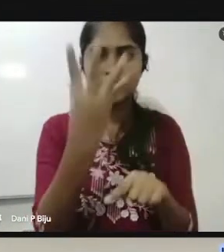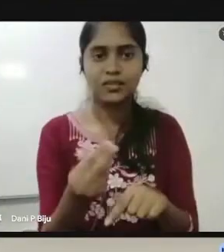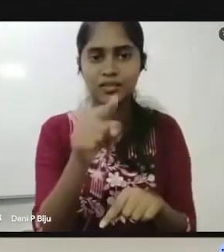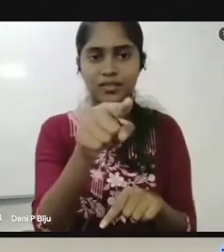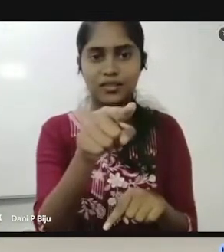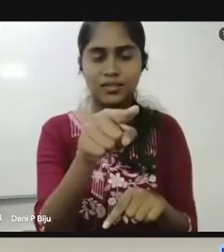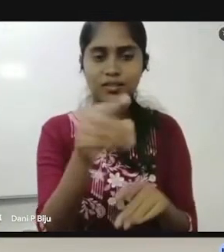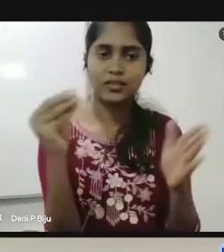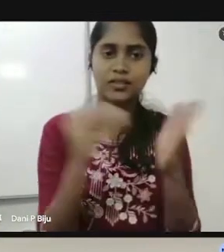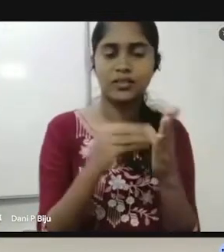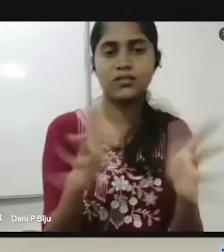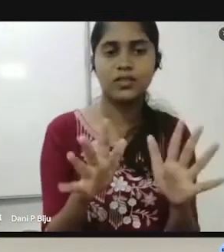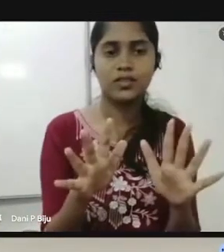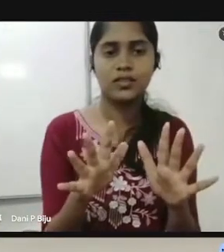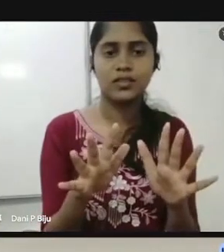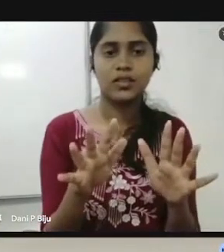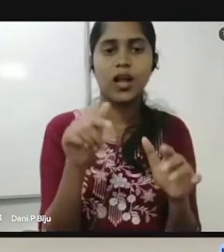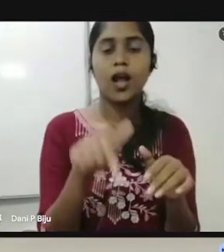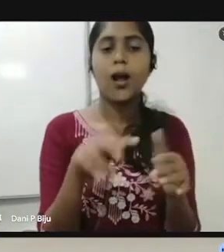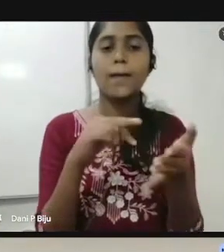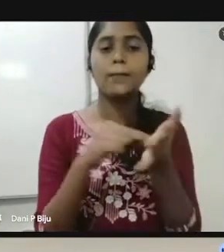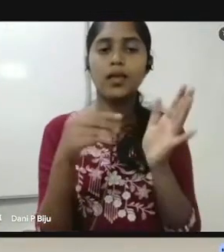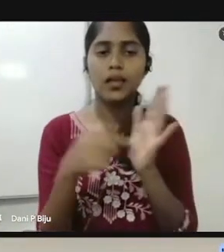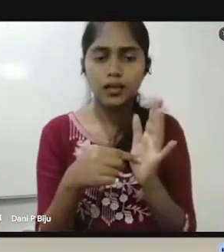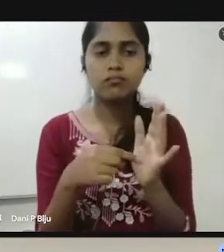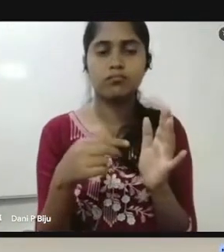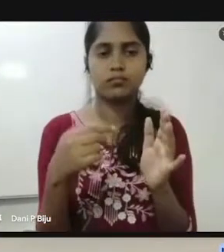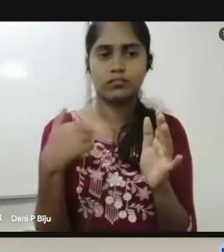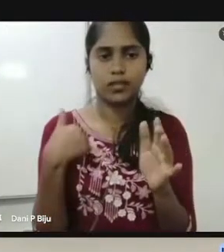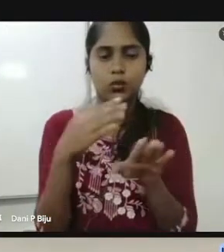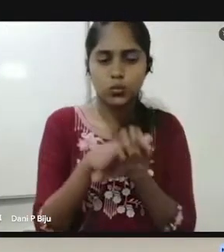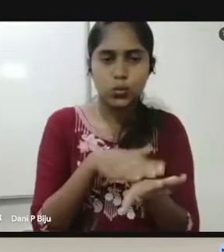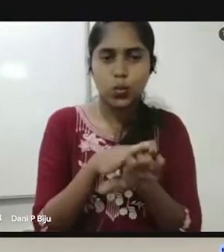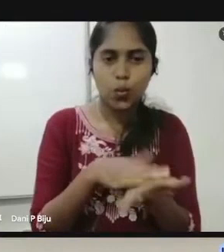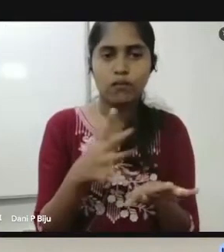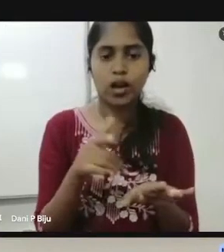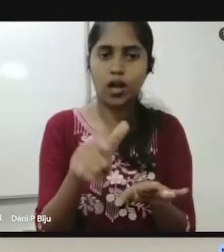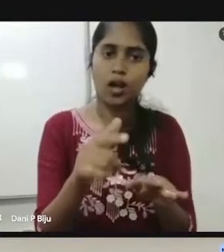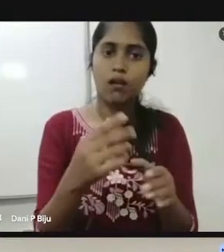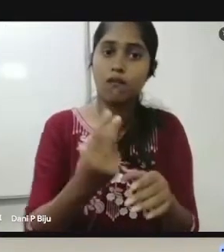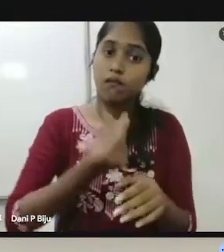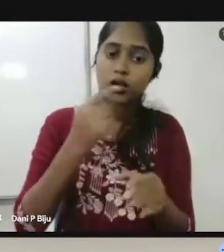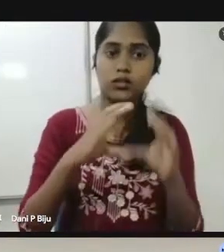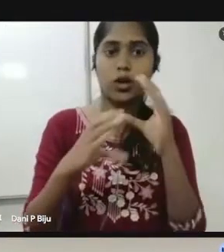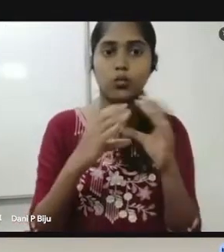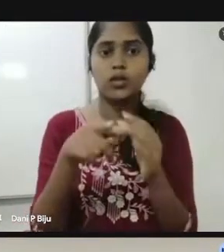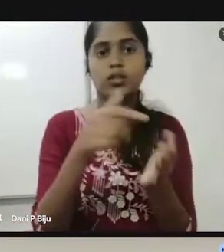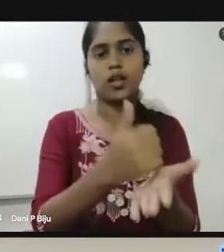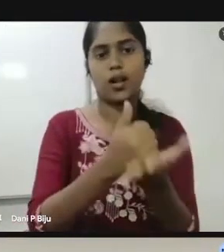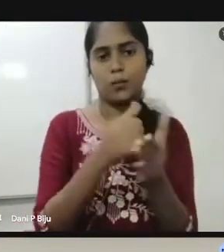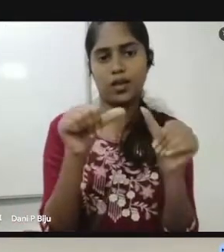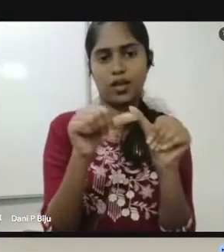കുറെ ടൈം സേവ് ചെയ്യാനായിട്ട് പറ്റുന്നു. അപ്പൊ അത് നമ്മളുടെ കമ്മ്യൂണിക്കേഷൻ കുറച്ചും കൂടെ ഫാസ്റ്റർ ആക്കാനായിട്ട് ഹെൽപ്പ് ചെയ്യുന്നു ആ സ്ട്രാറ്റജി.